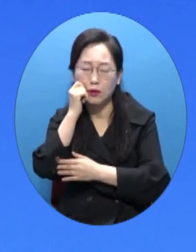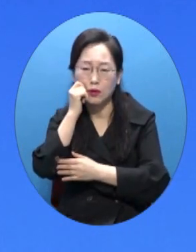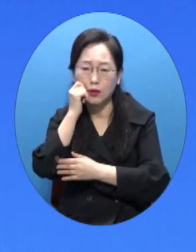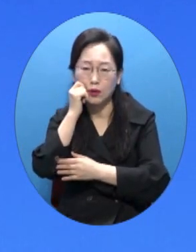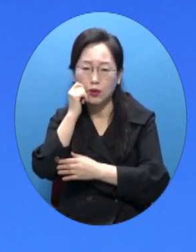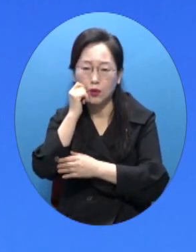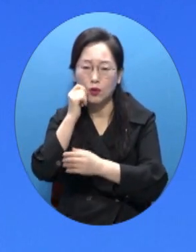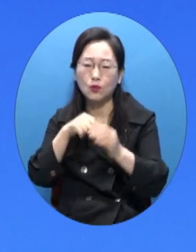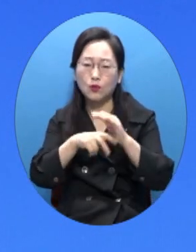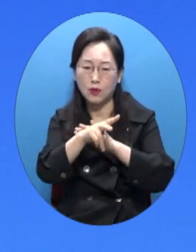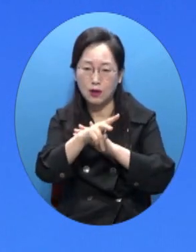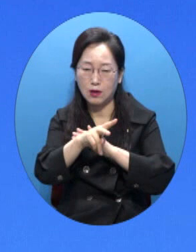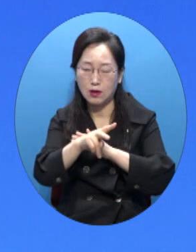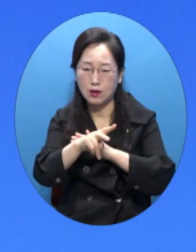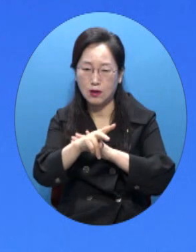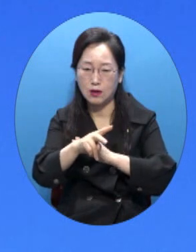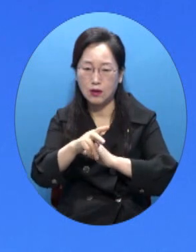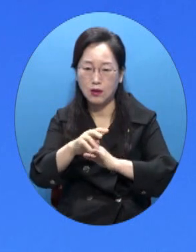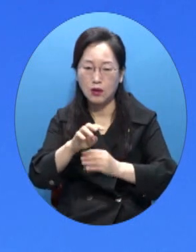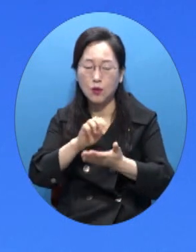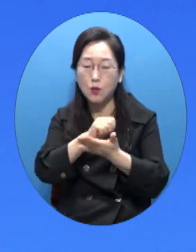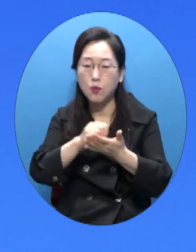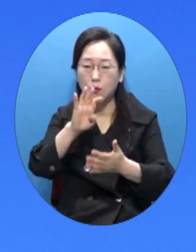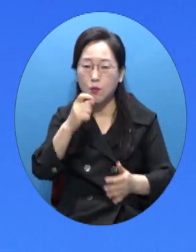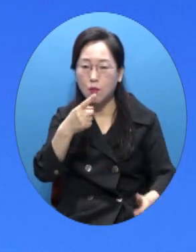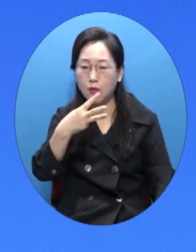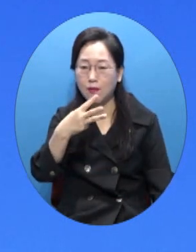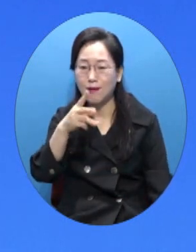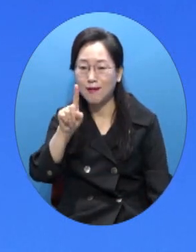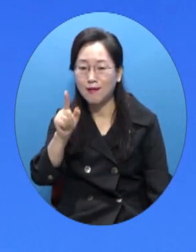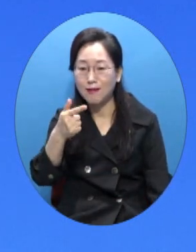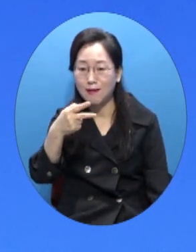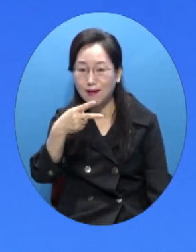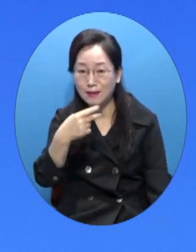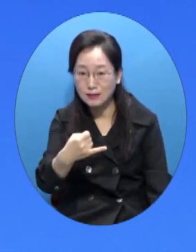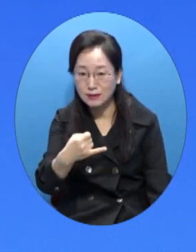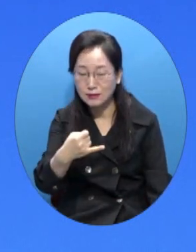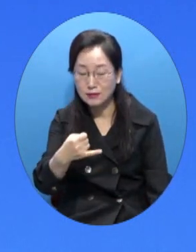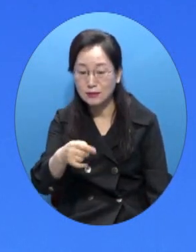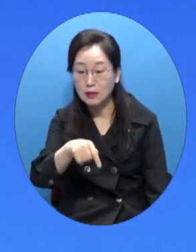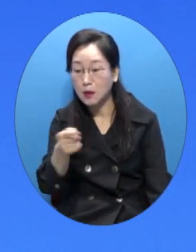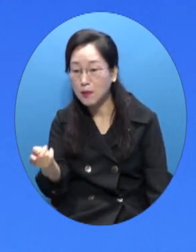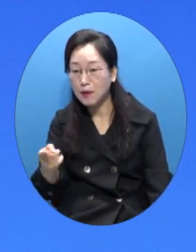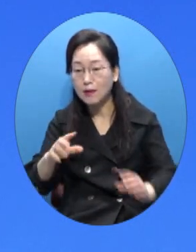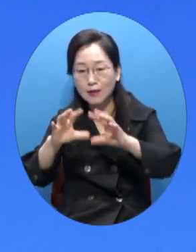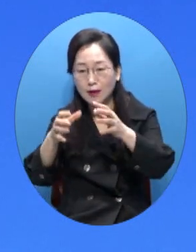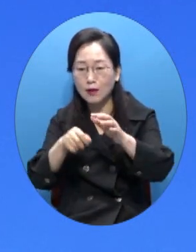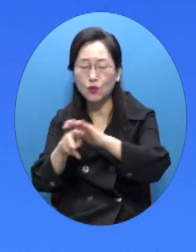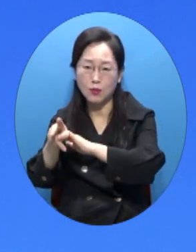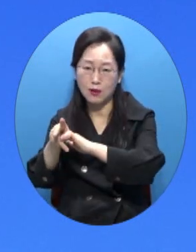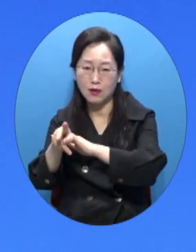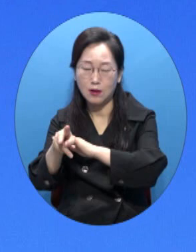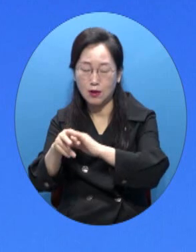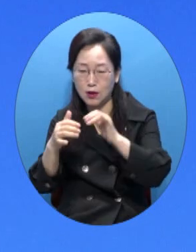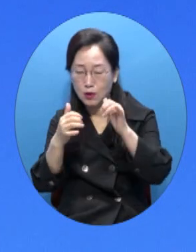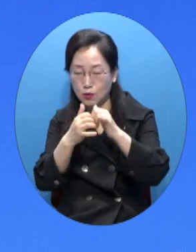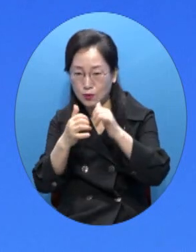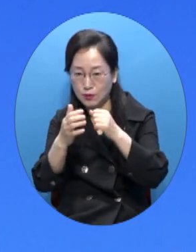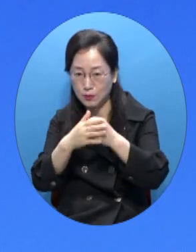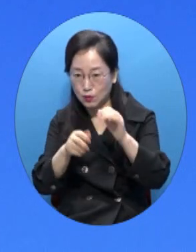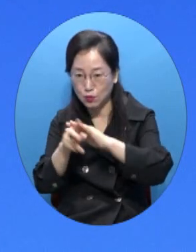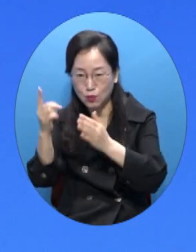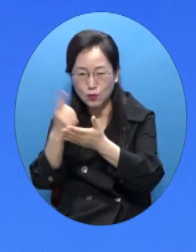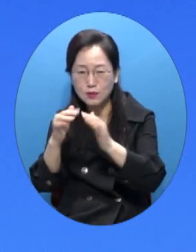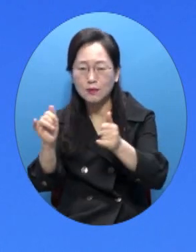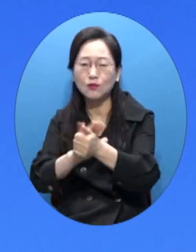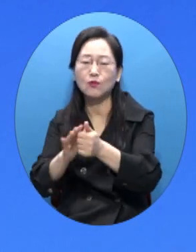우크라이나에서 피난 나온 성도들을 섬기고 있습니다. 하루하루 살아가는 것이 절망이고 고통입니다.